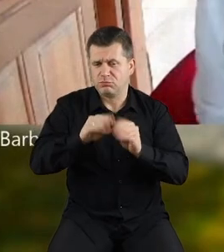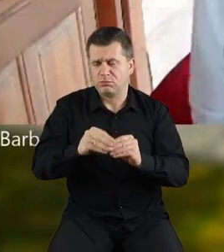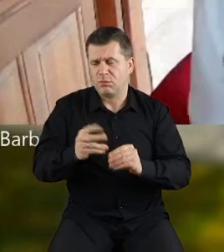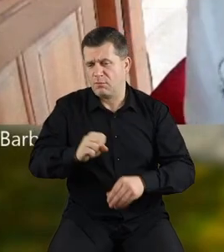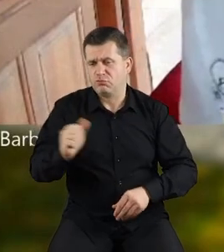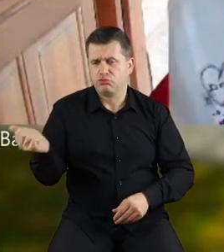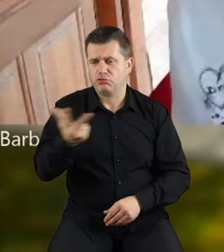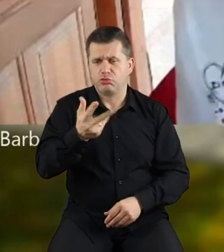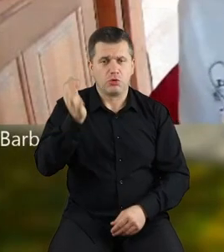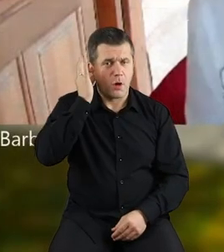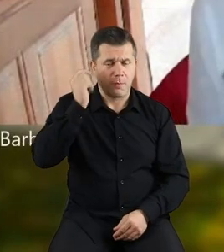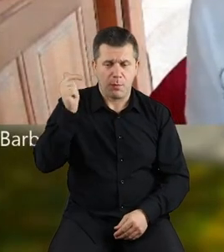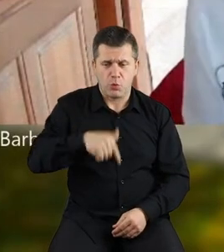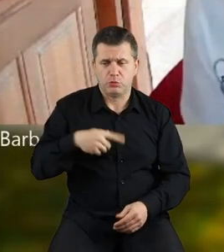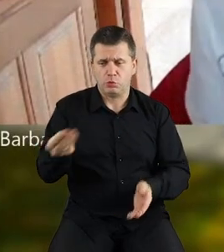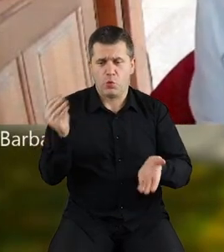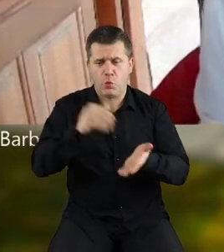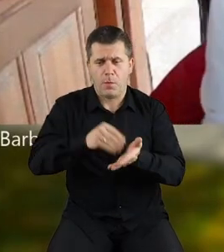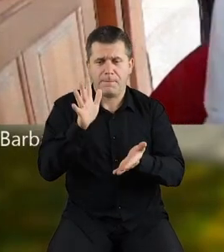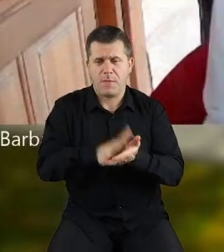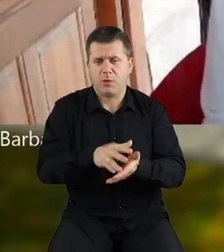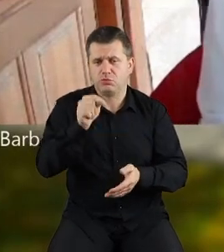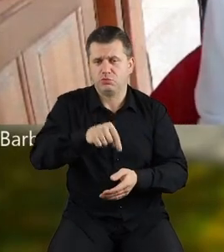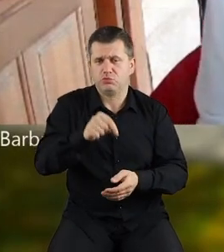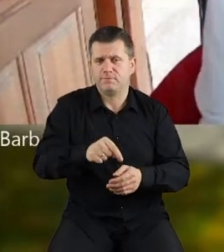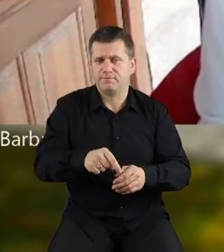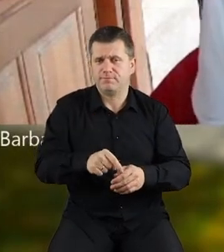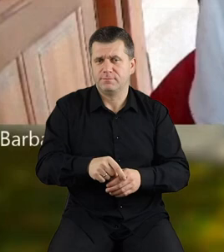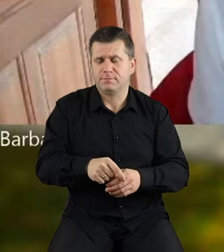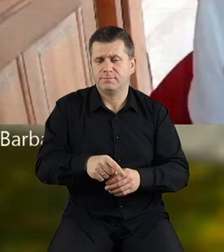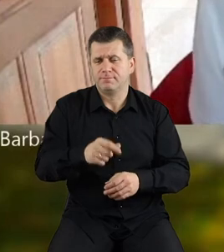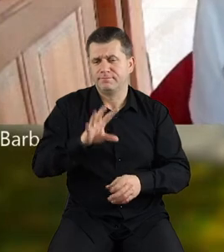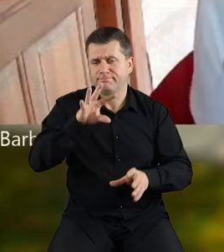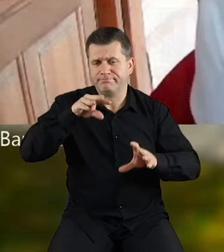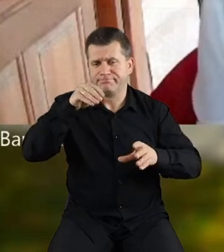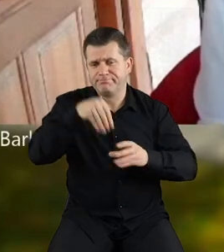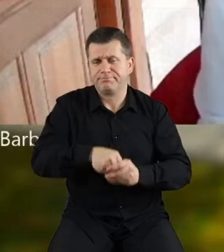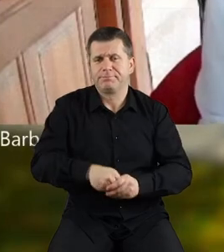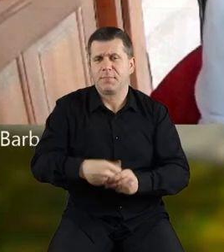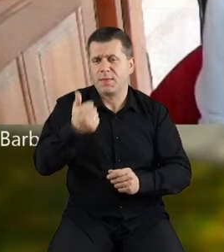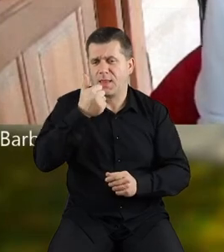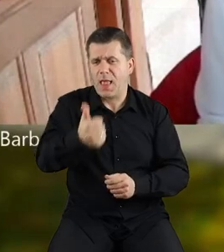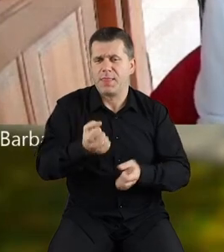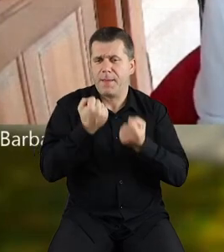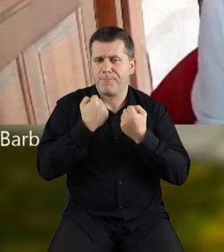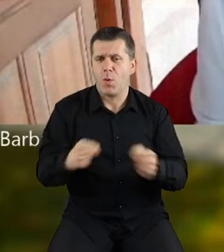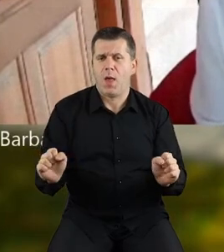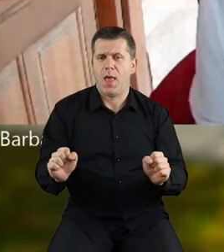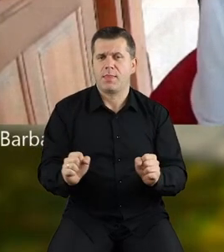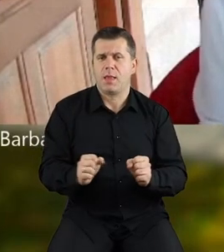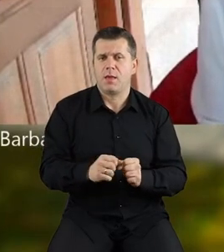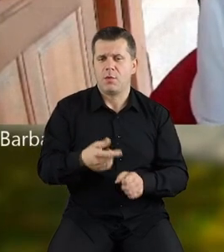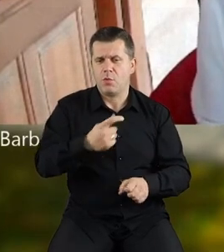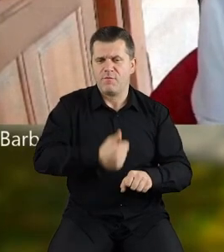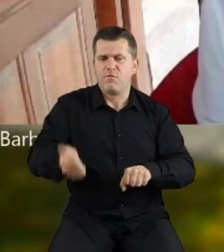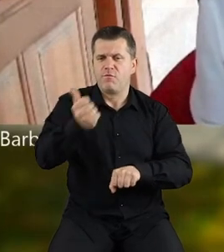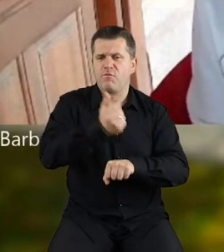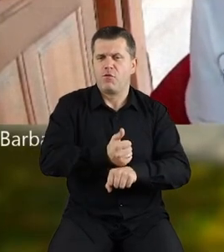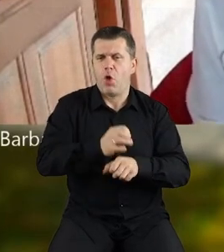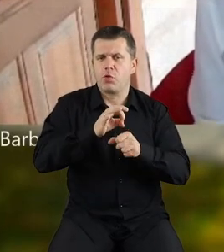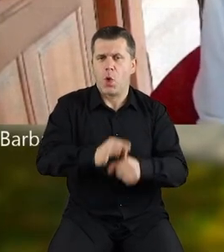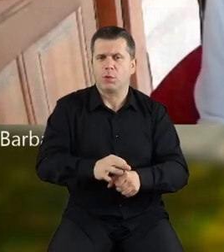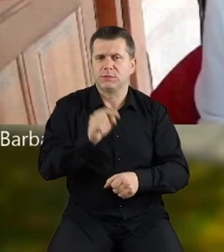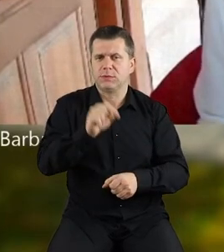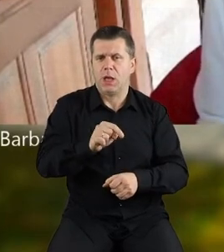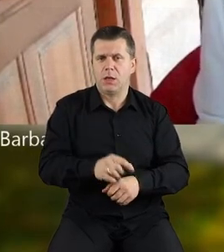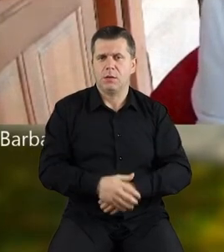wszystkie te trzy kobietki musiałam umieścić w postaci jednej z bohaterek, wiodącej